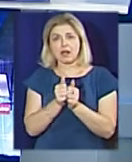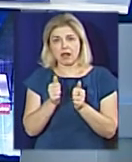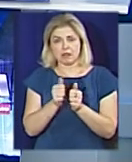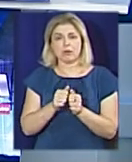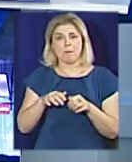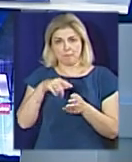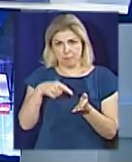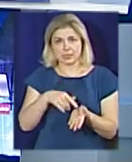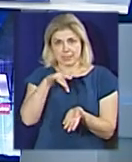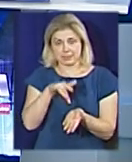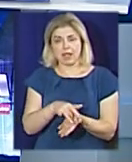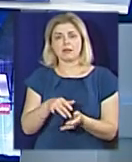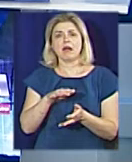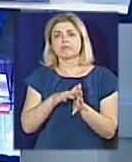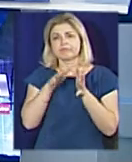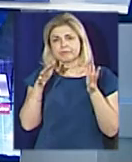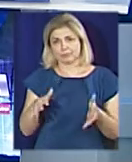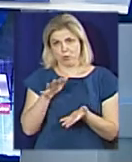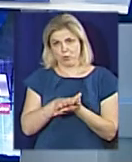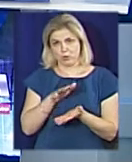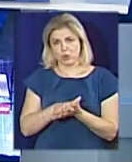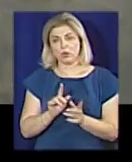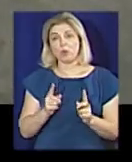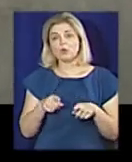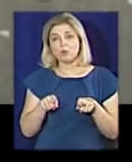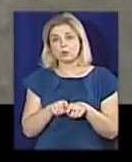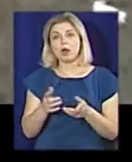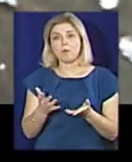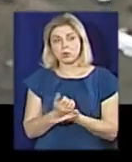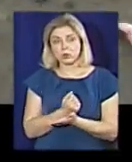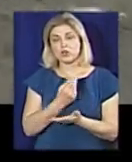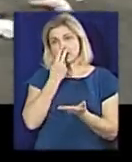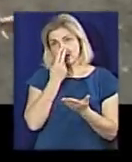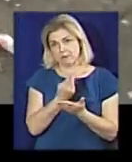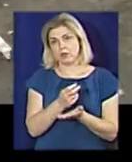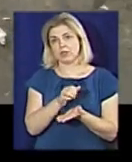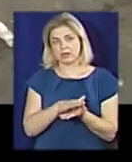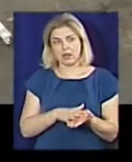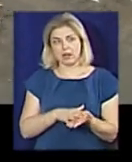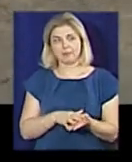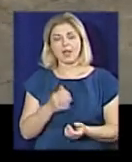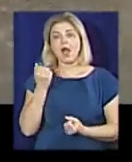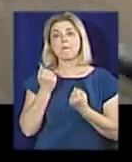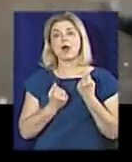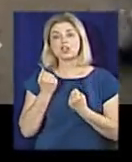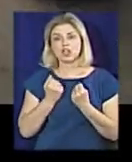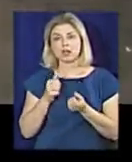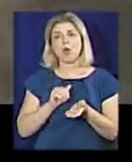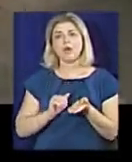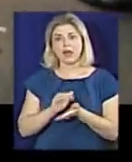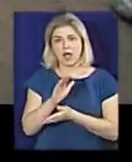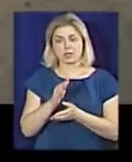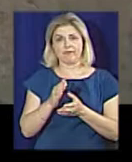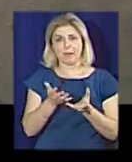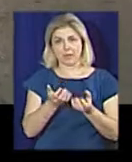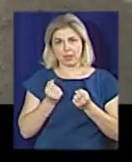накопичується сміття. Чому так виходить? Дивіться далі. І машина відмовляється приймати мусор? Вони от ні, вони беруть те, що